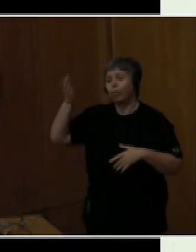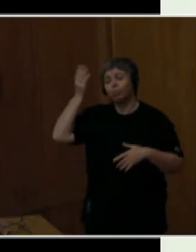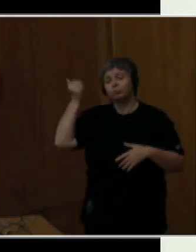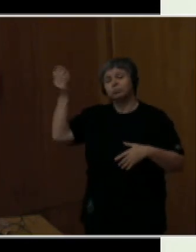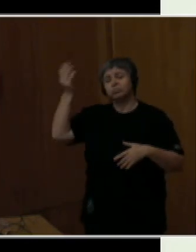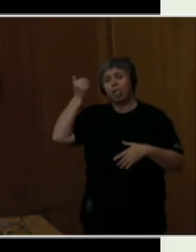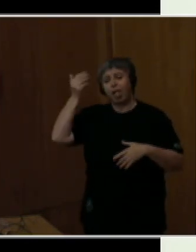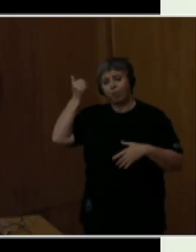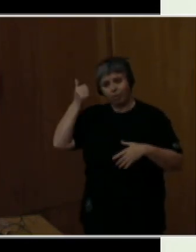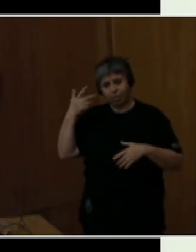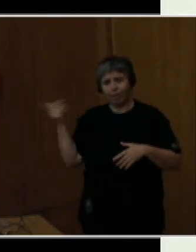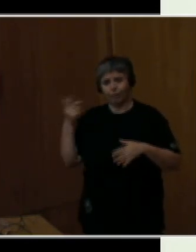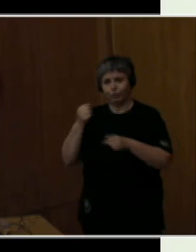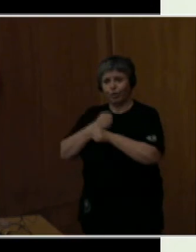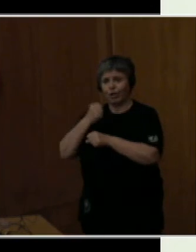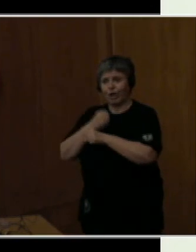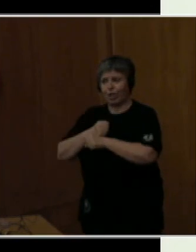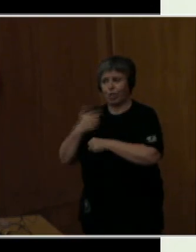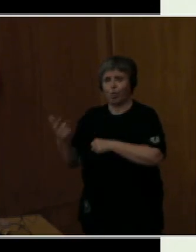συνδέοντας τέτοια βυσματάκια για να συνδέσουν